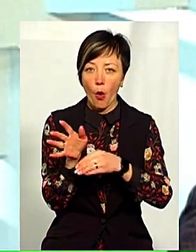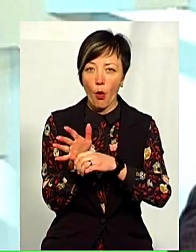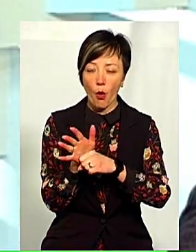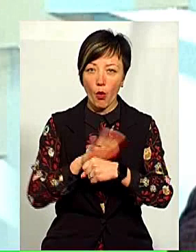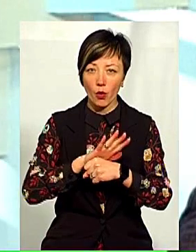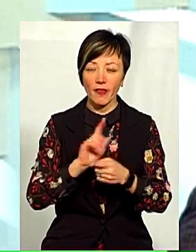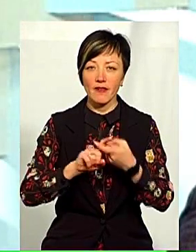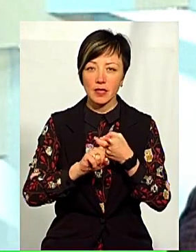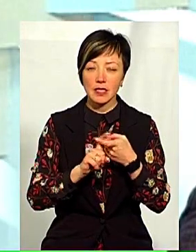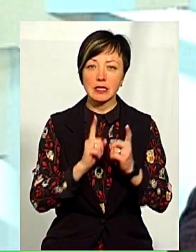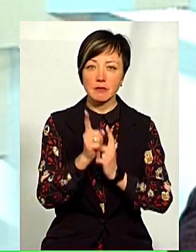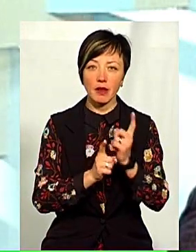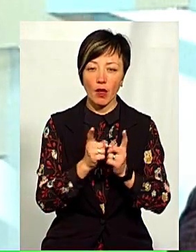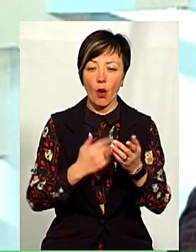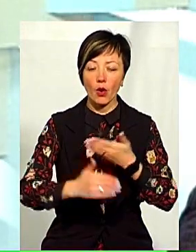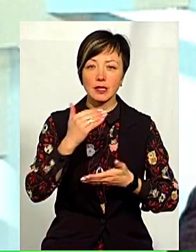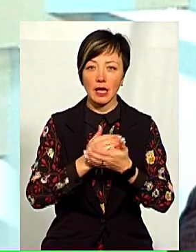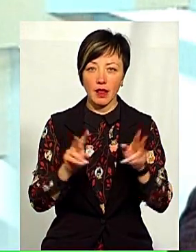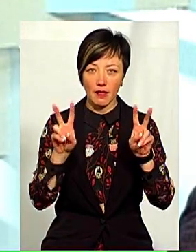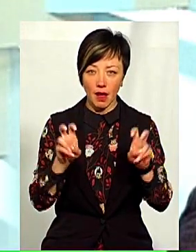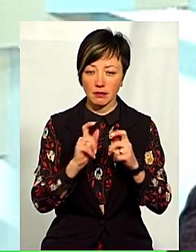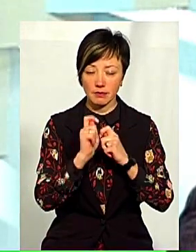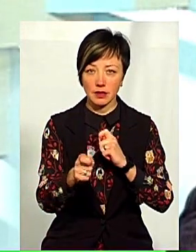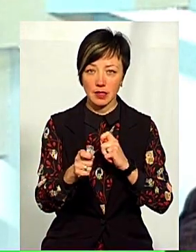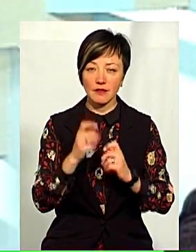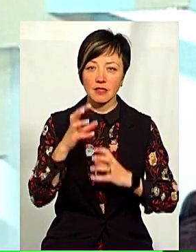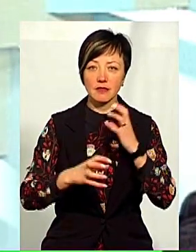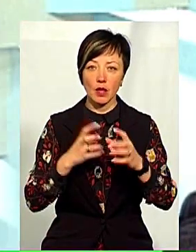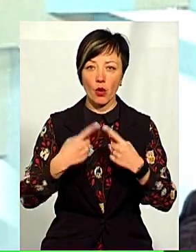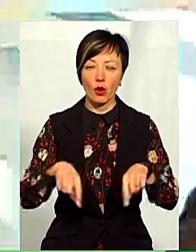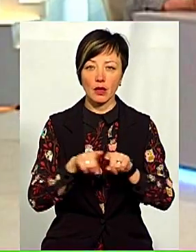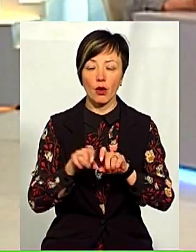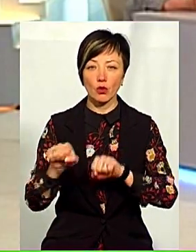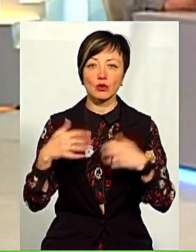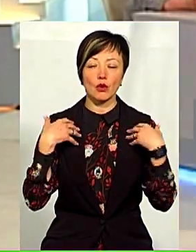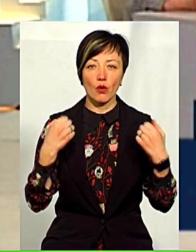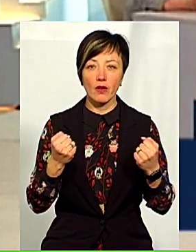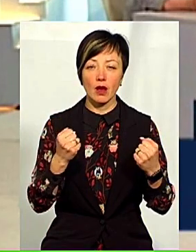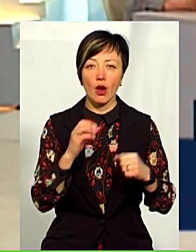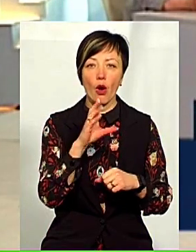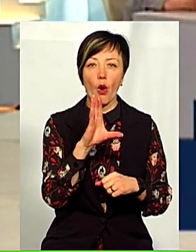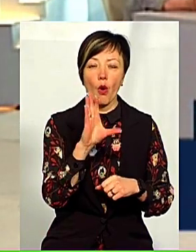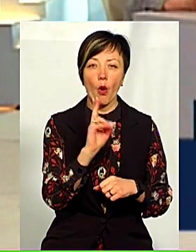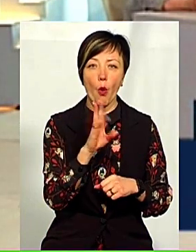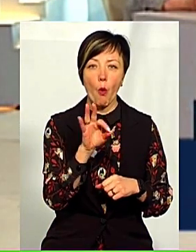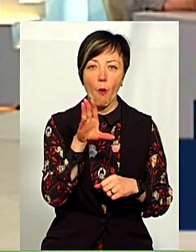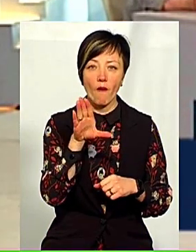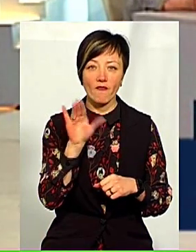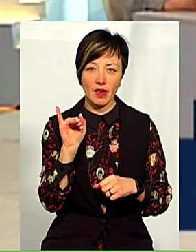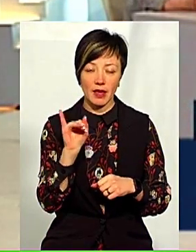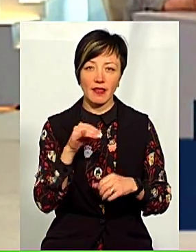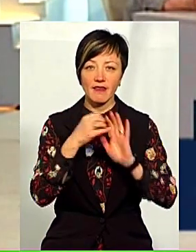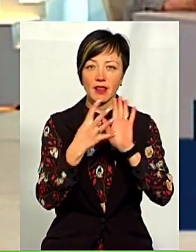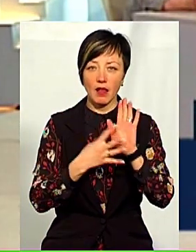останньою назвою, яка йому надала Всесвітня організація охорони здоров'я COVID-19.